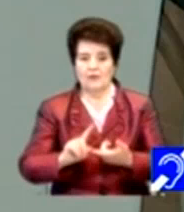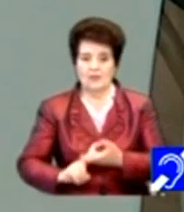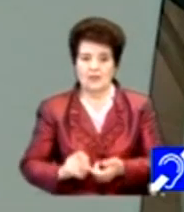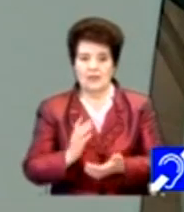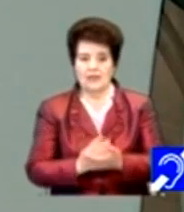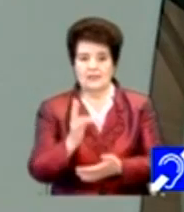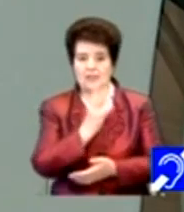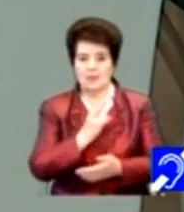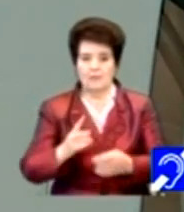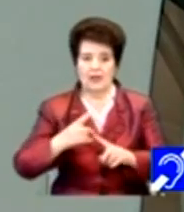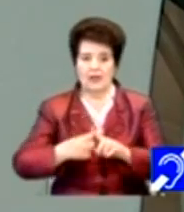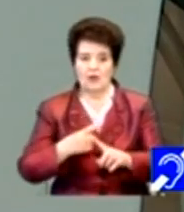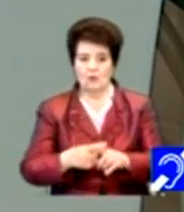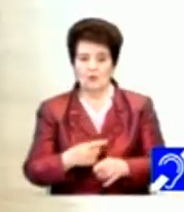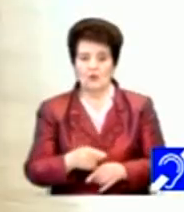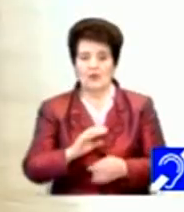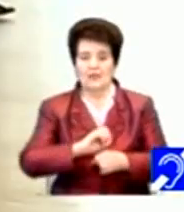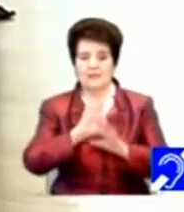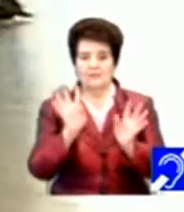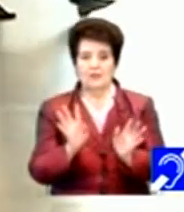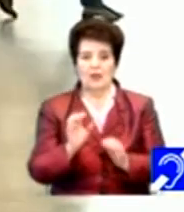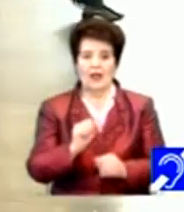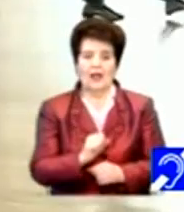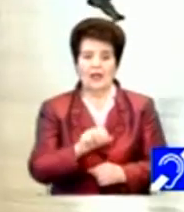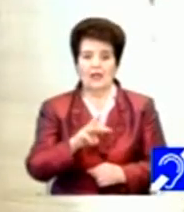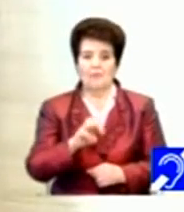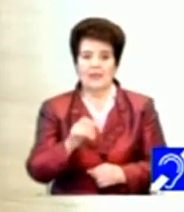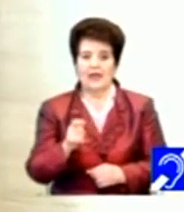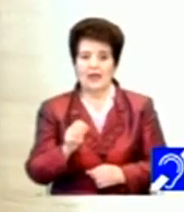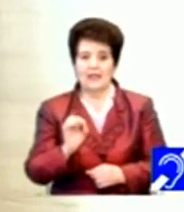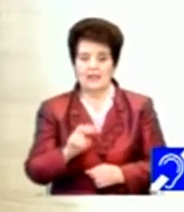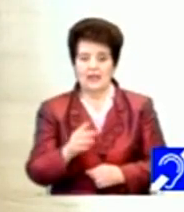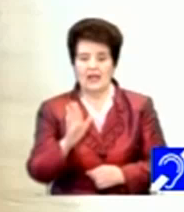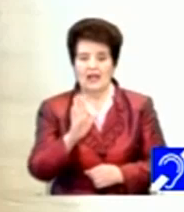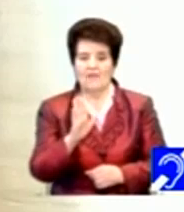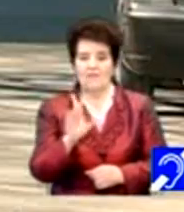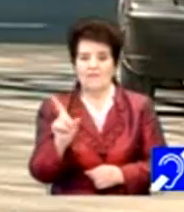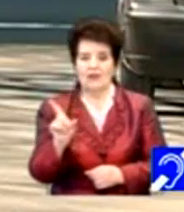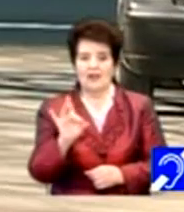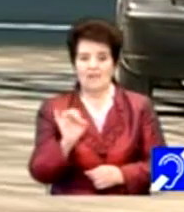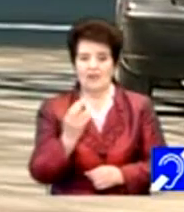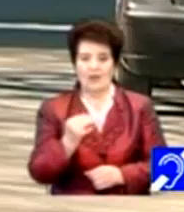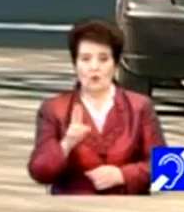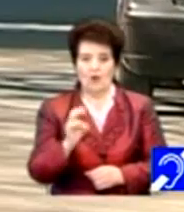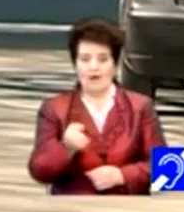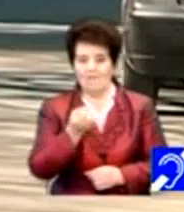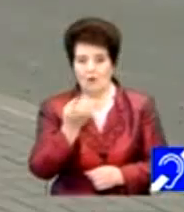și preotul Bisericii Minunea Sfântului Arhanghel Mihail din satul Vărvăreuca, raionul Florești.